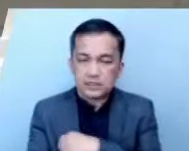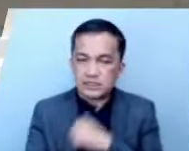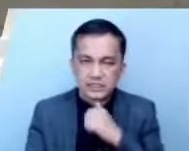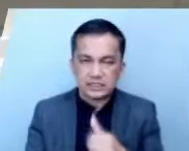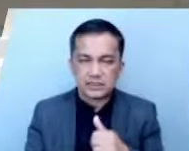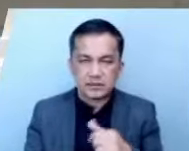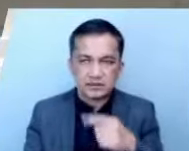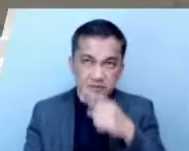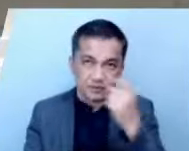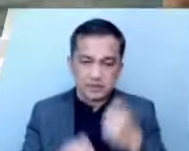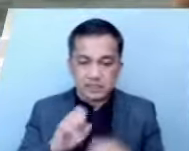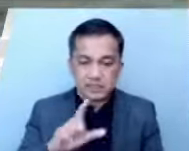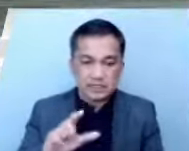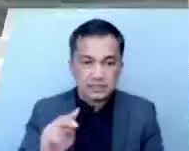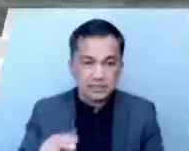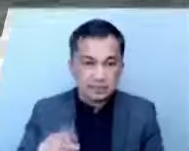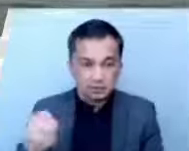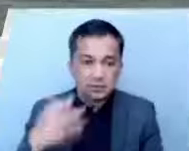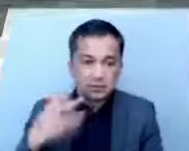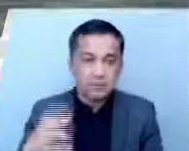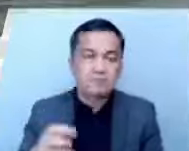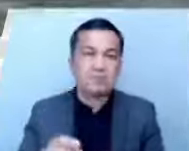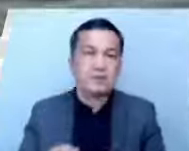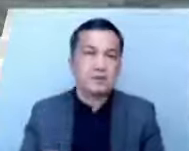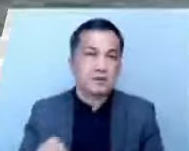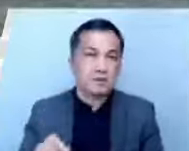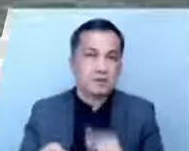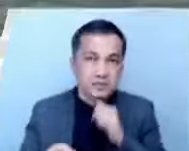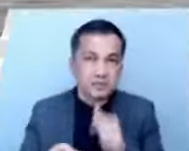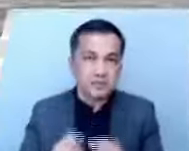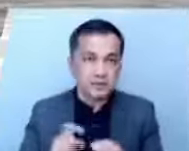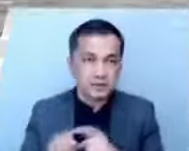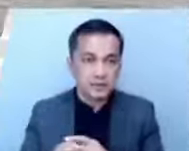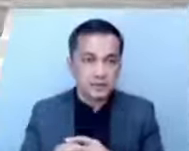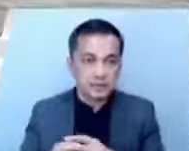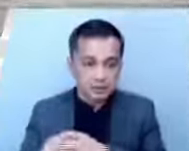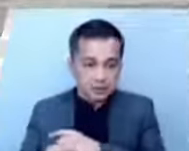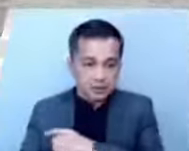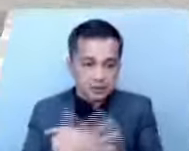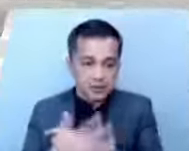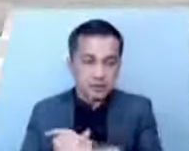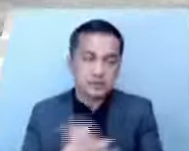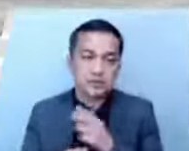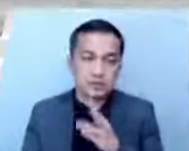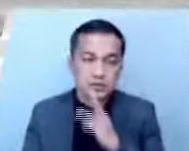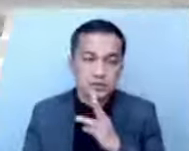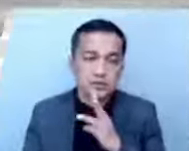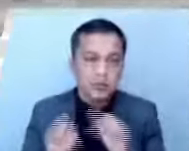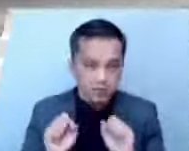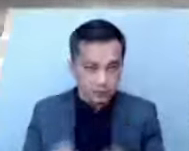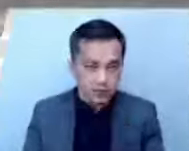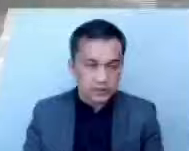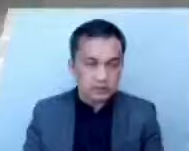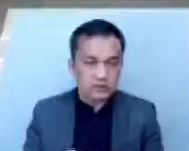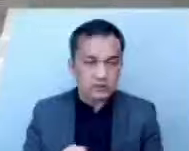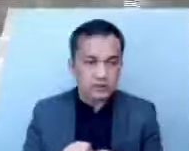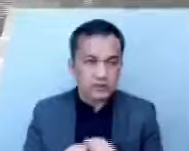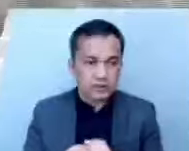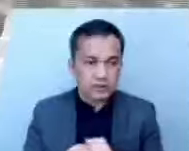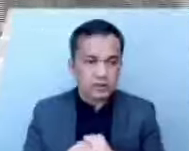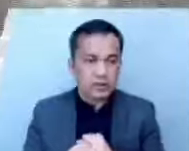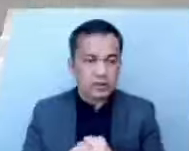Niño at napakainit ay hindi magbabago ang current o agos ng tubig. Pwede raw itong maging kabaliktaran sa